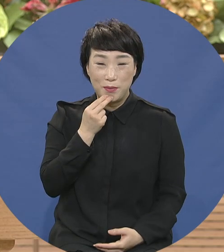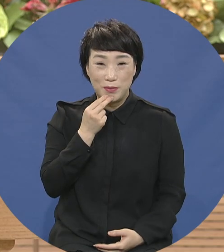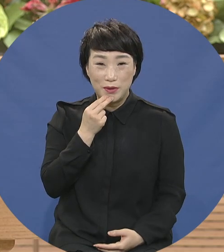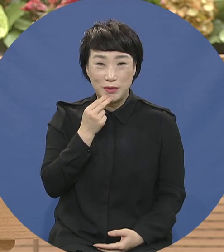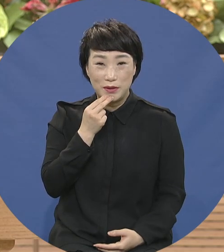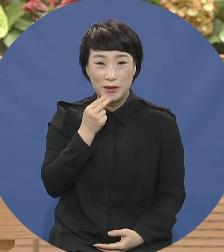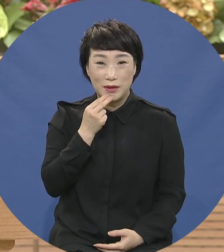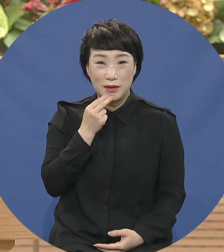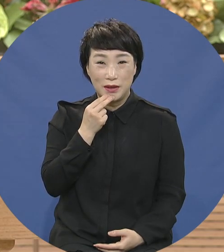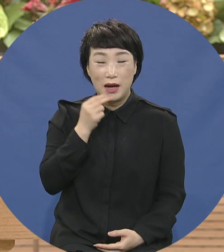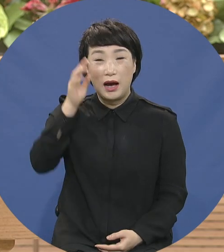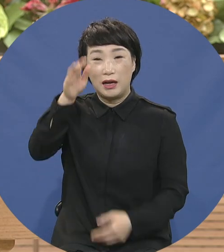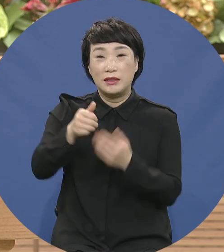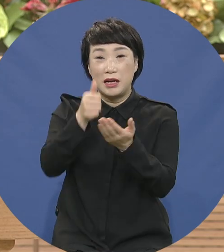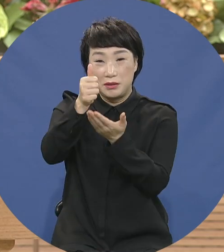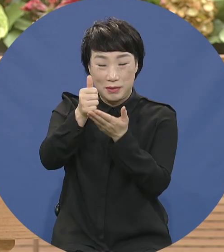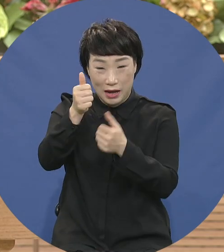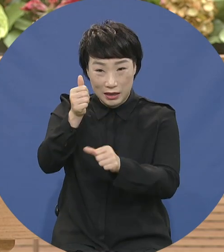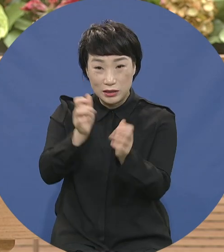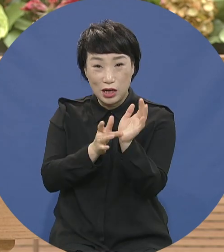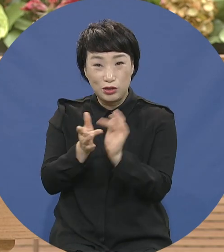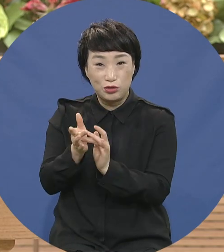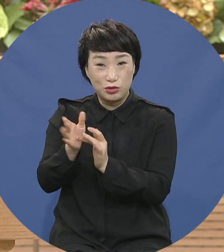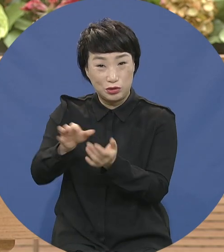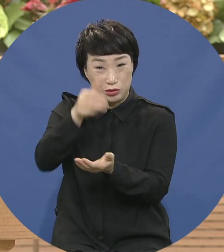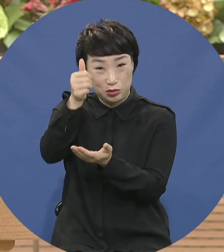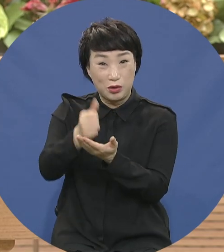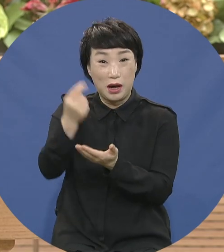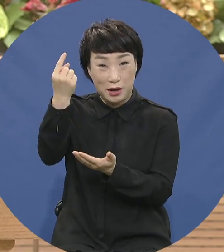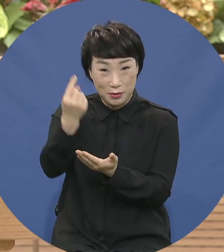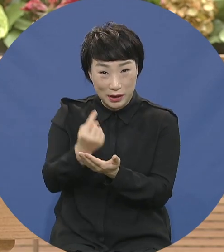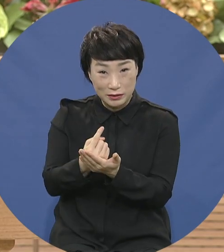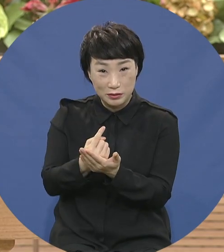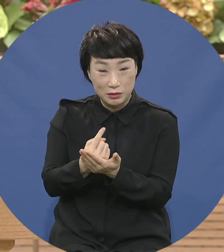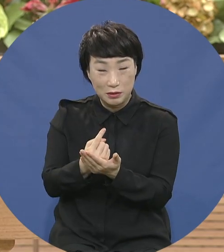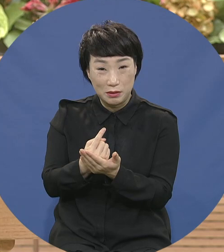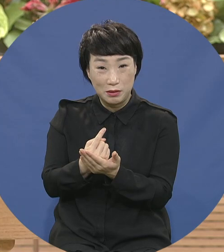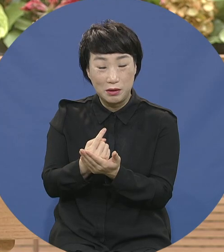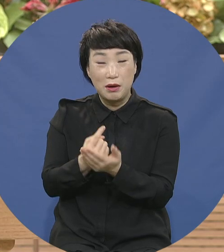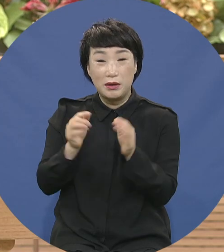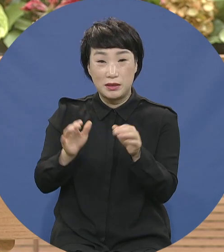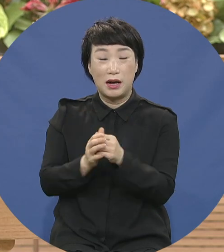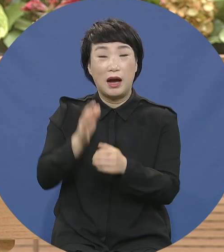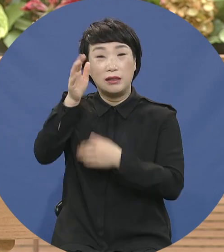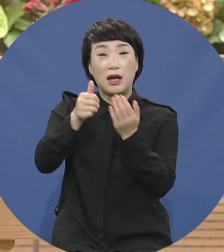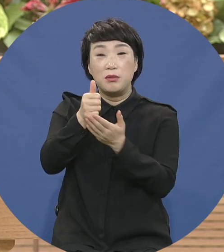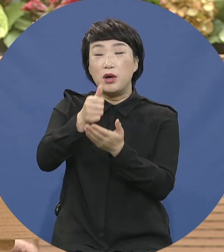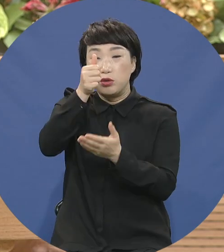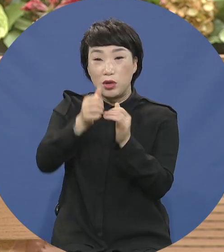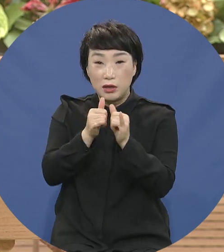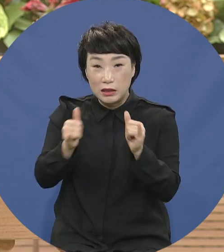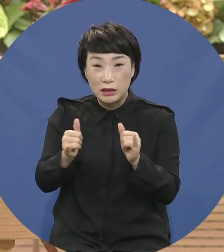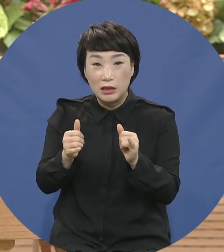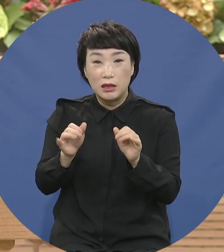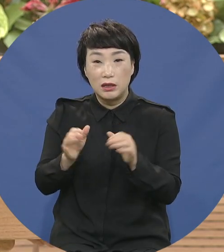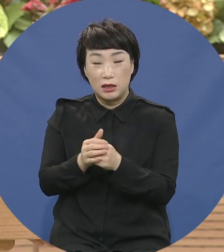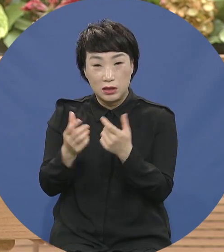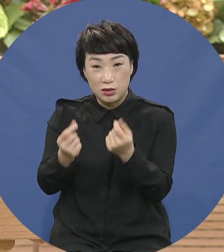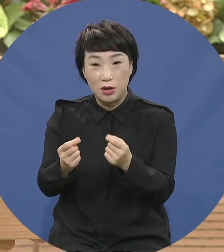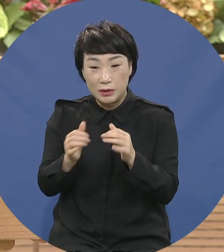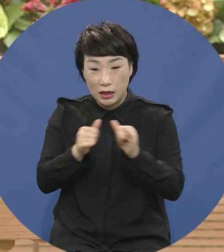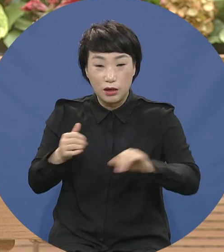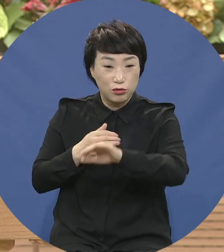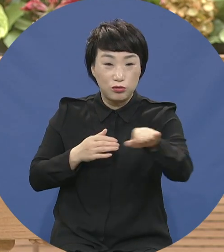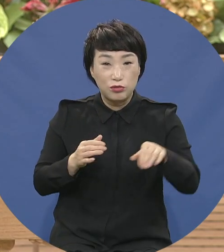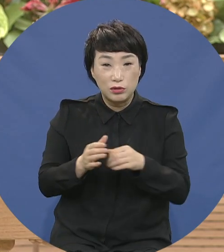없으신 하나님의 아들 예수 그리스도를 하나님은 죄인처럼